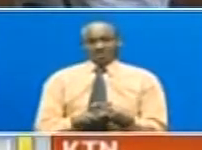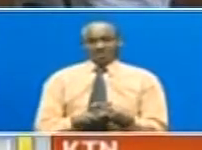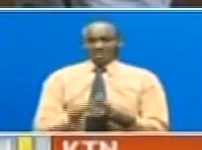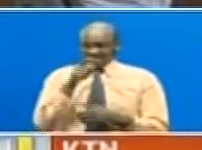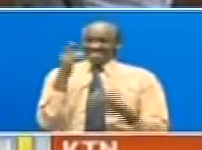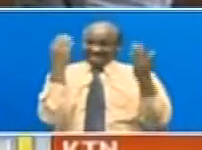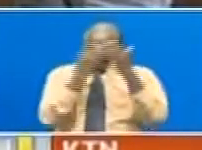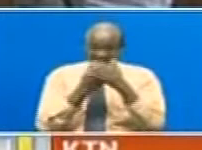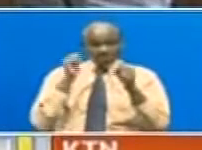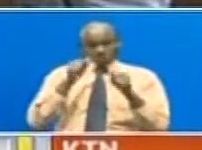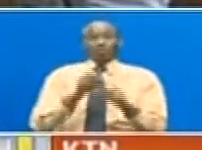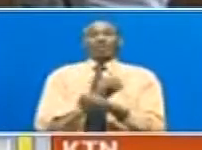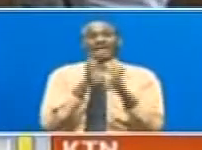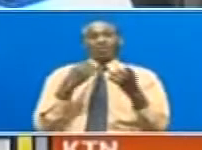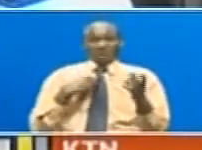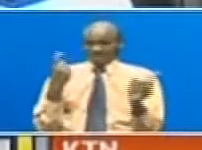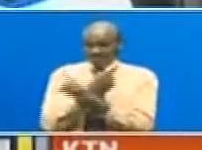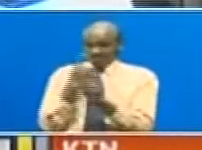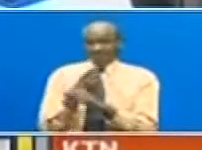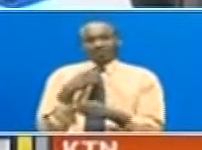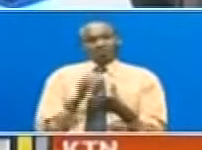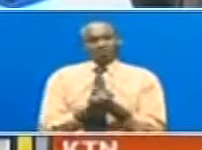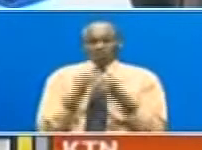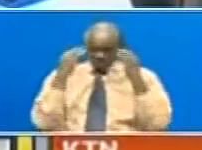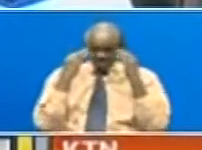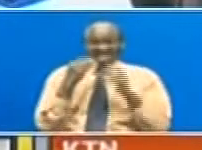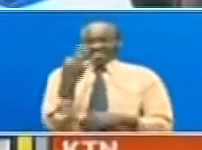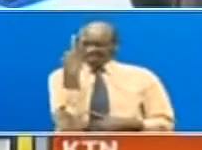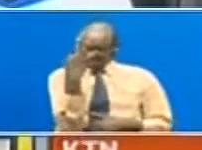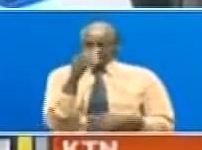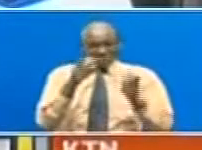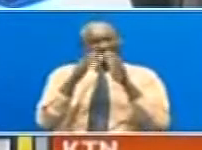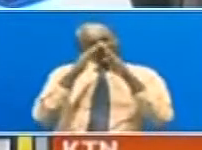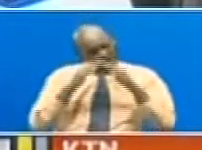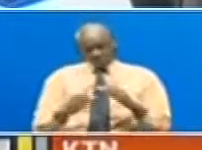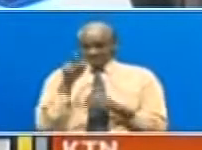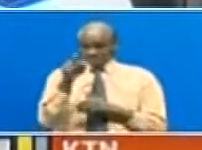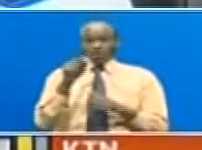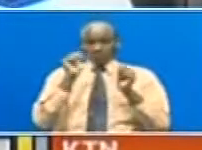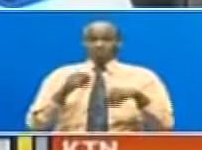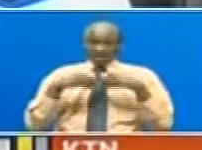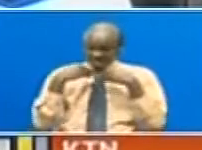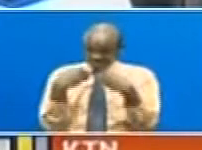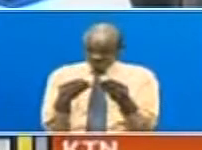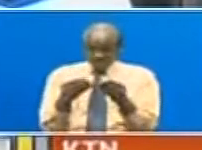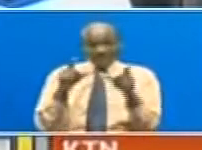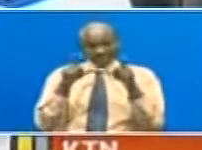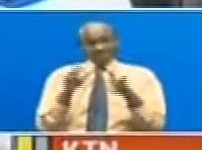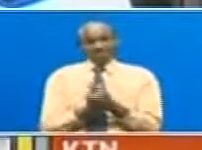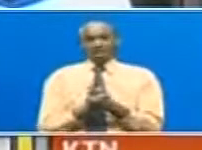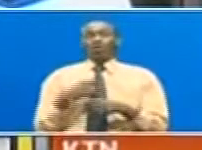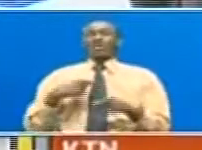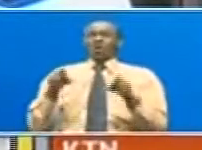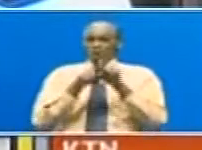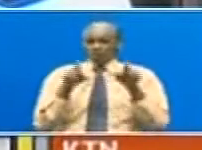will be lighted by other courts. The three media houses that we are going to give the self-provisioning license, we will